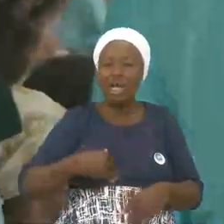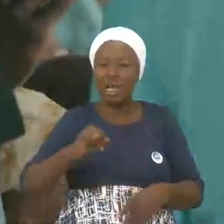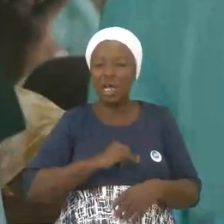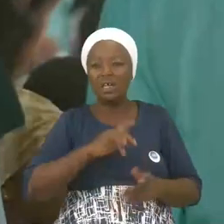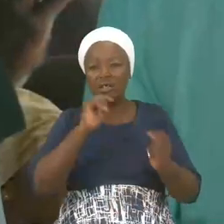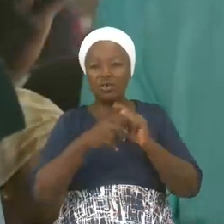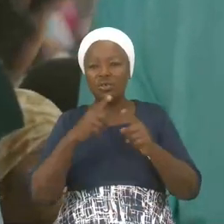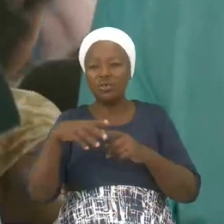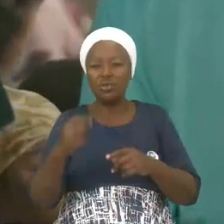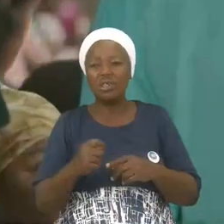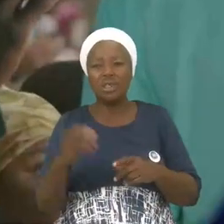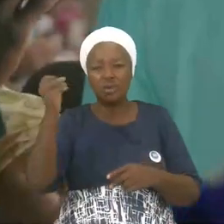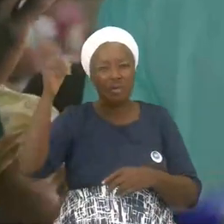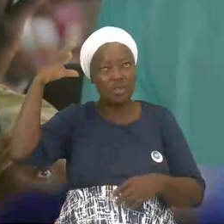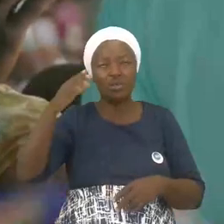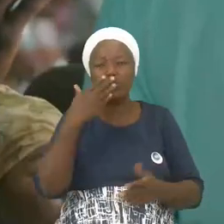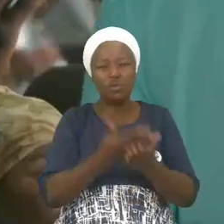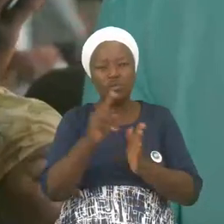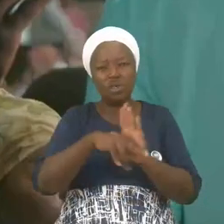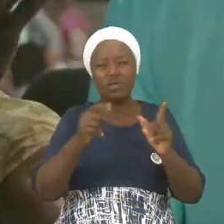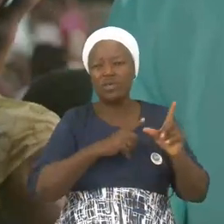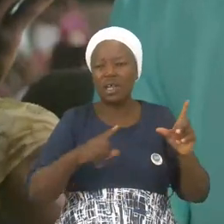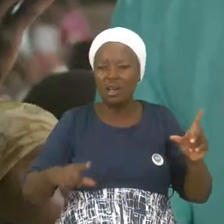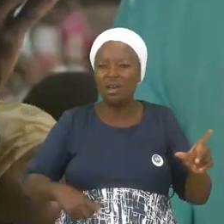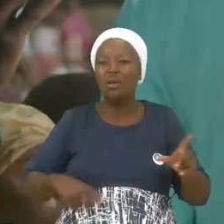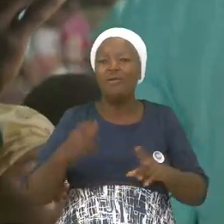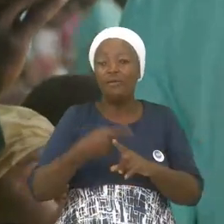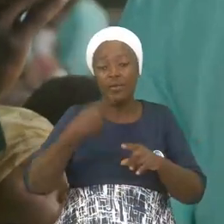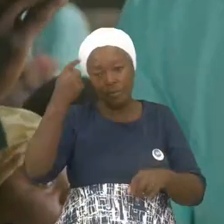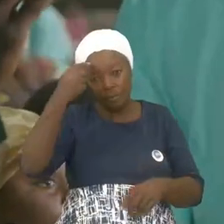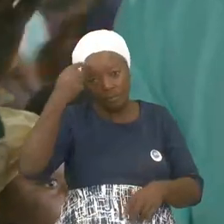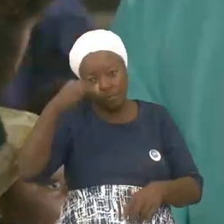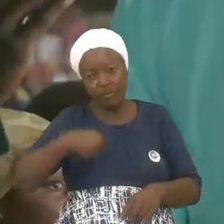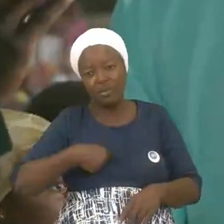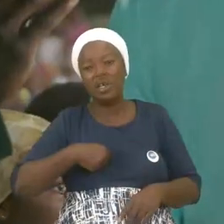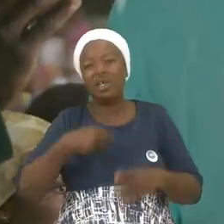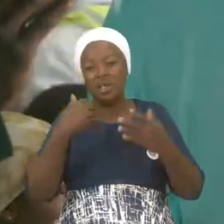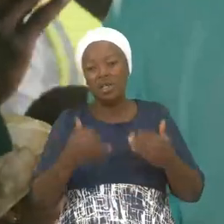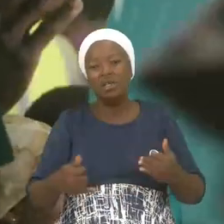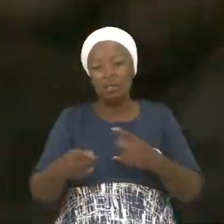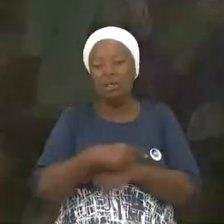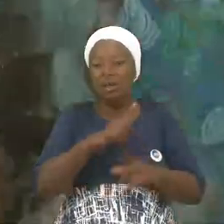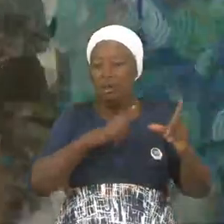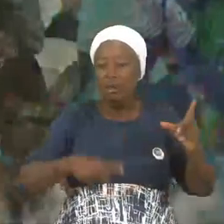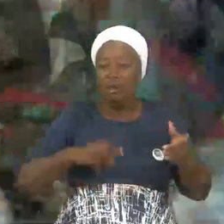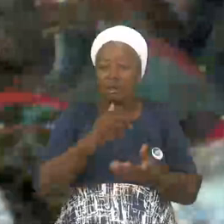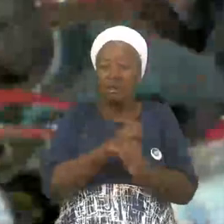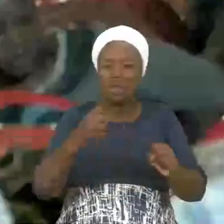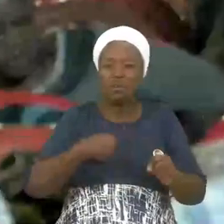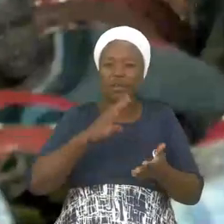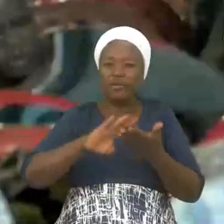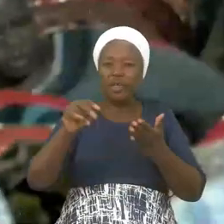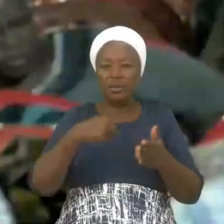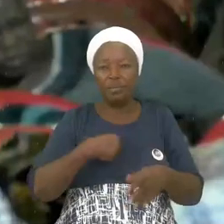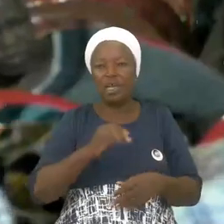Seigneur, je me détourne de mes mauvaises voies et je viens à la bonté gracieuse du Seigneur pour